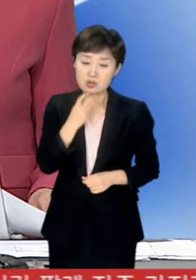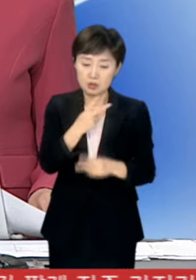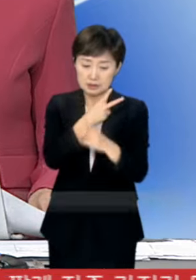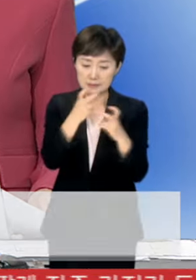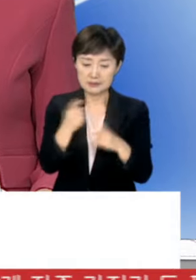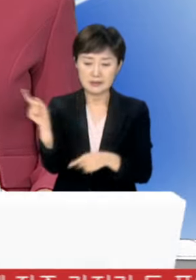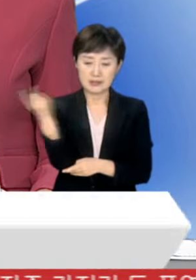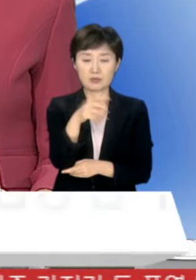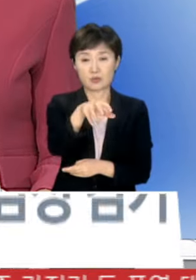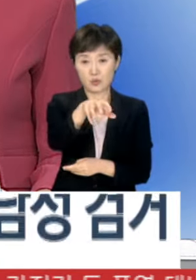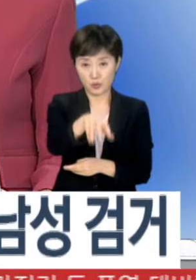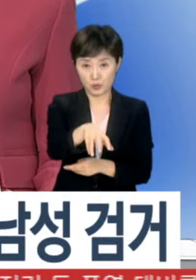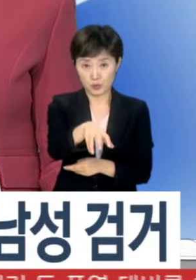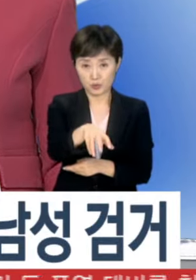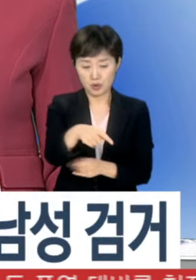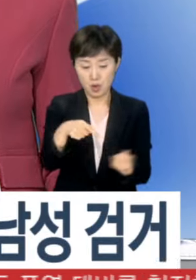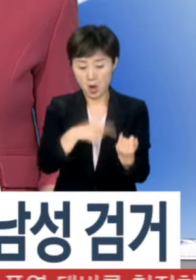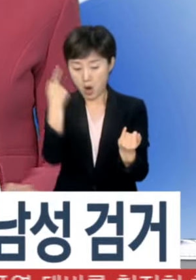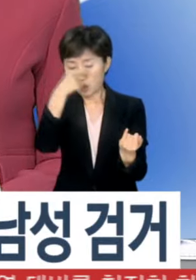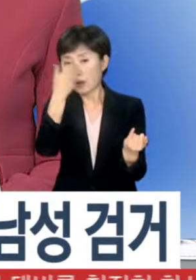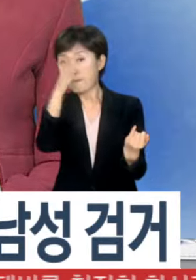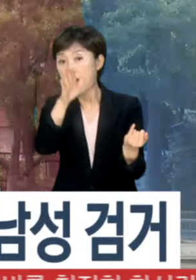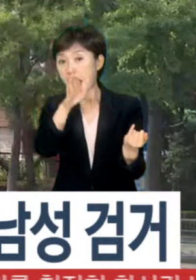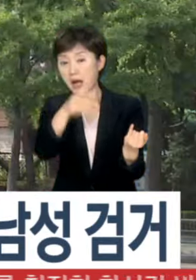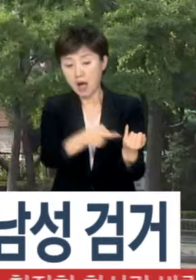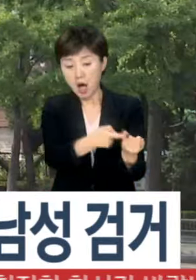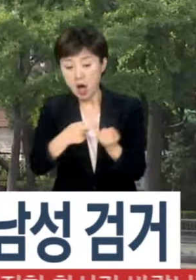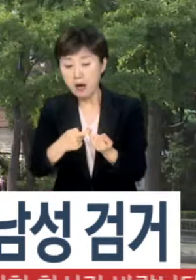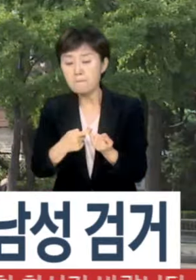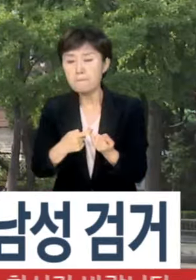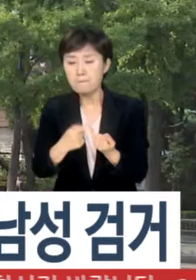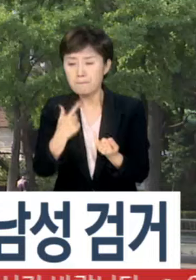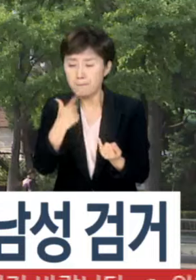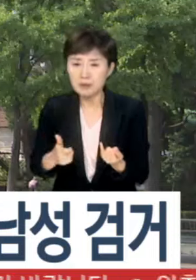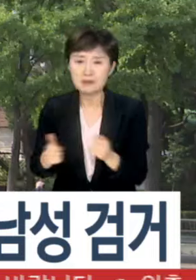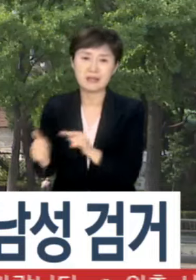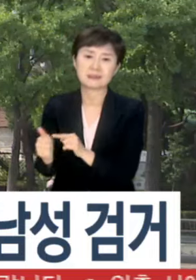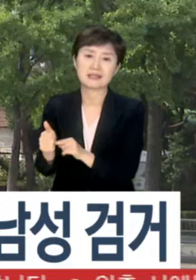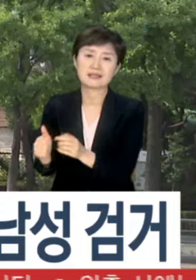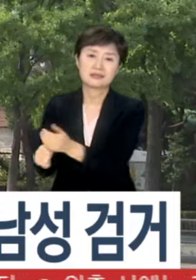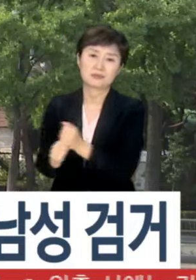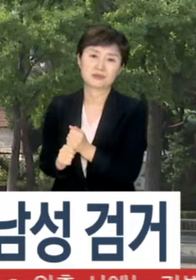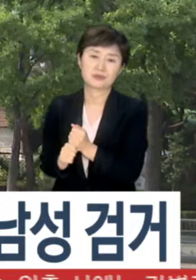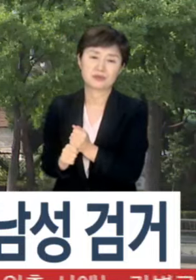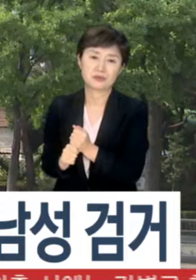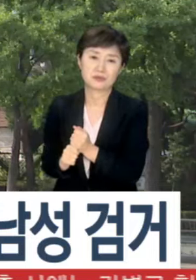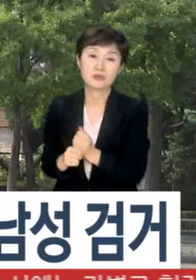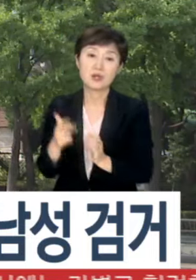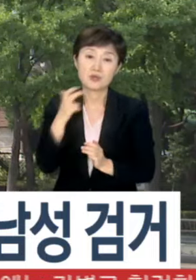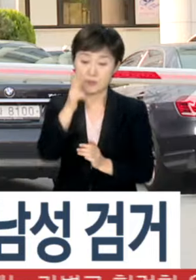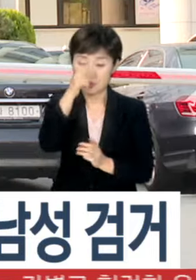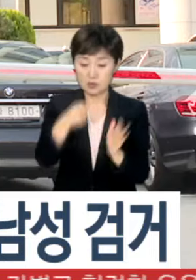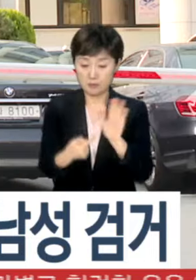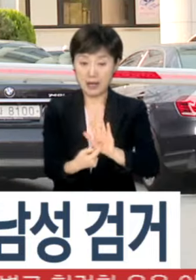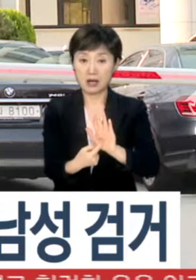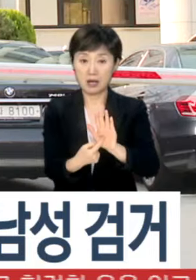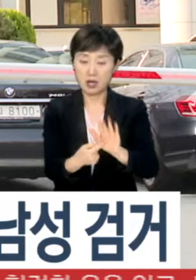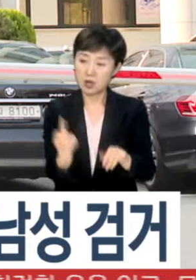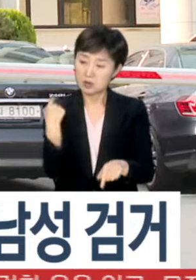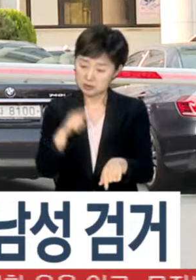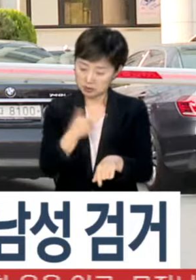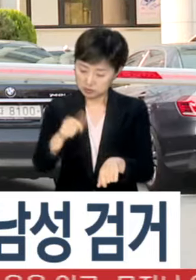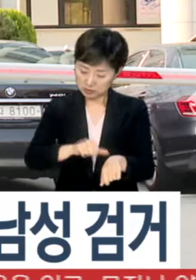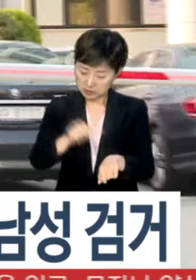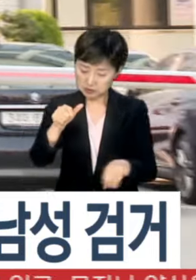서울 잠실 야구장에서 모르는 여성을 납치하려고 한 남성이 경찰에 붙잡혔습니다 서울송파 경찰서는 어제 오후 5시